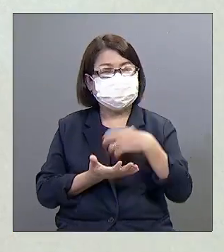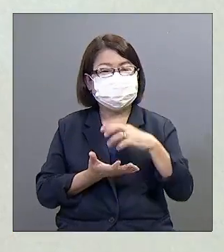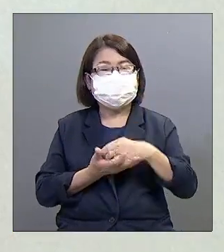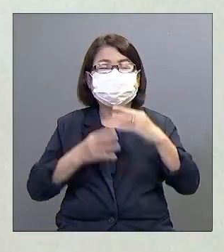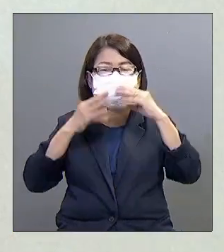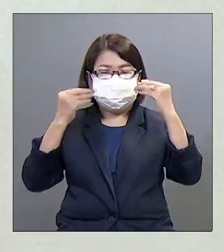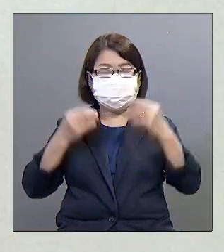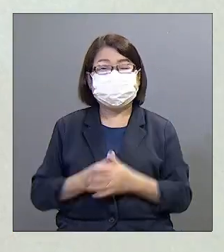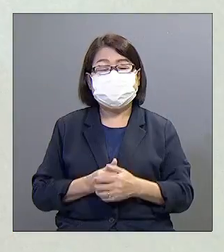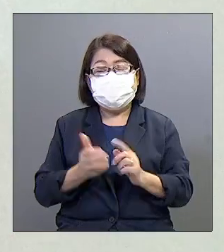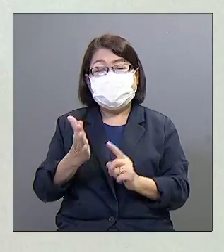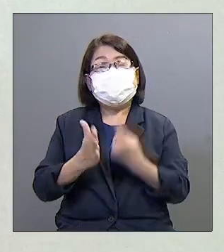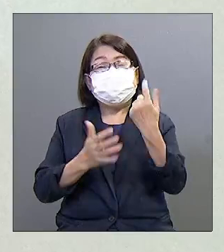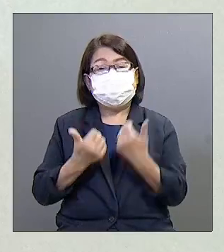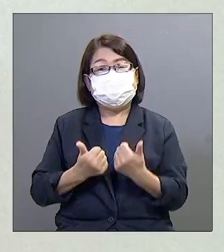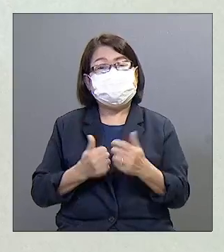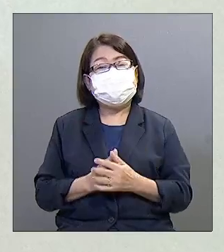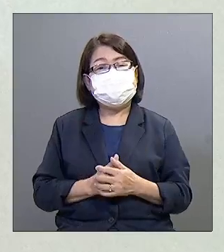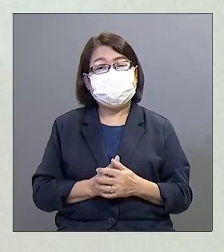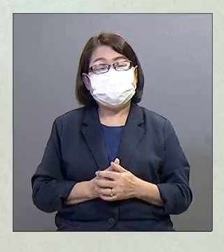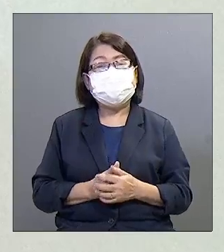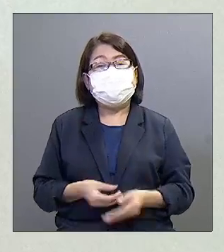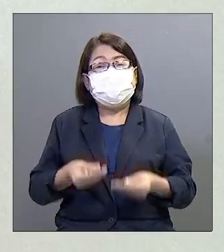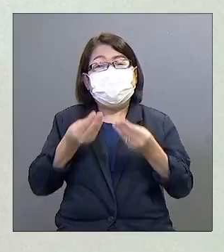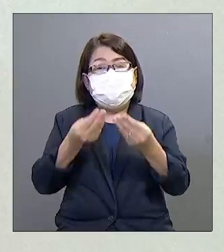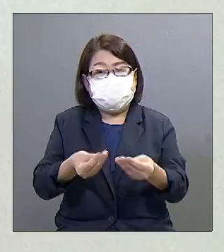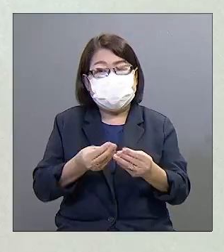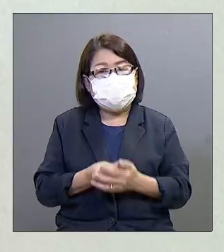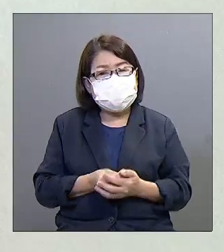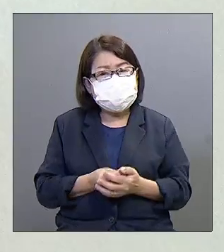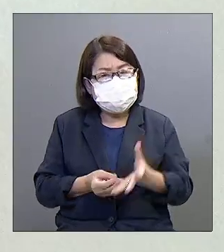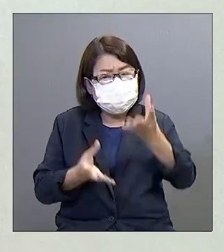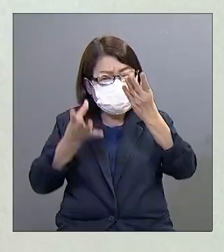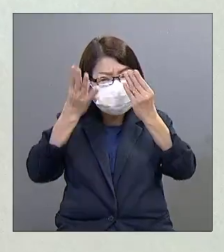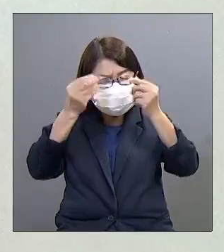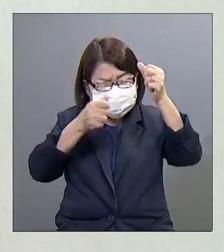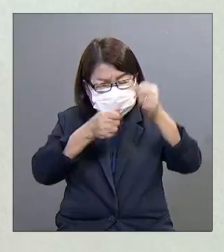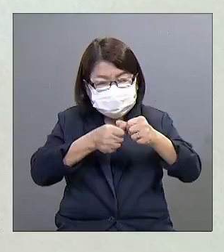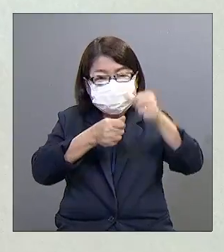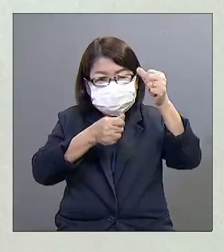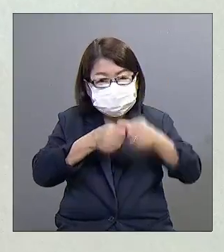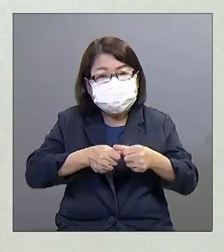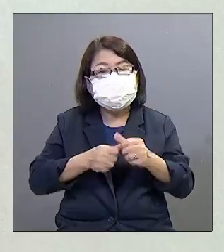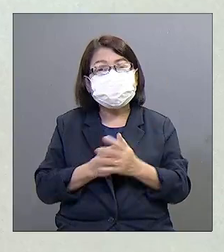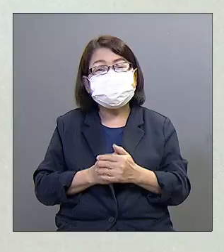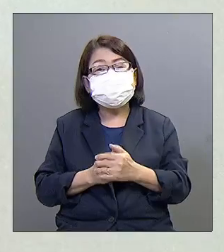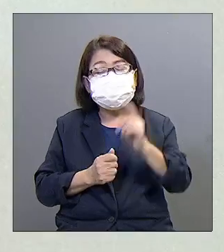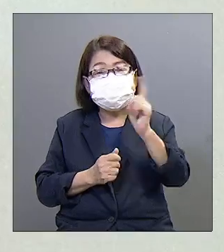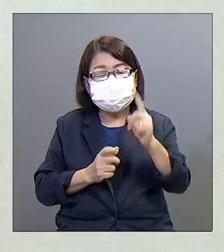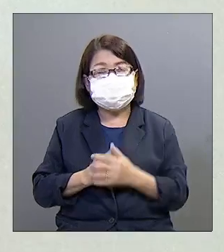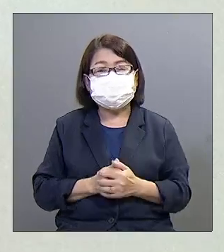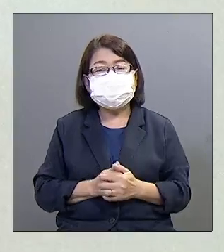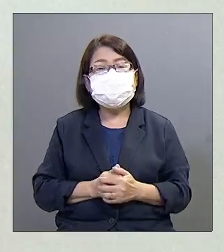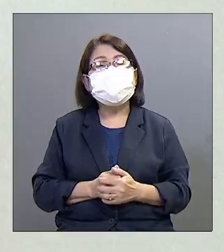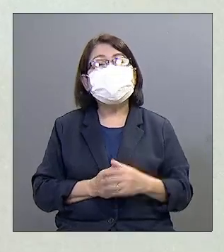ั เรื่แรกนะครเขาบอกว่าเป็เรองของการรางความจดจำส้างกเรีนรู้นะครั จากเรื่องทเกิดขึ้ในกราีที่ม